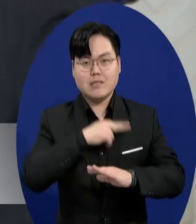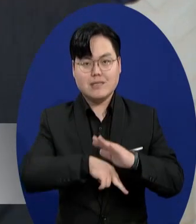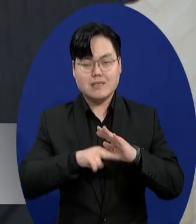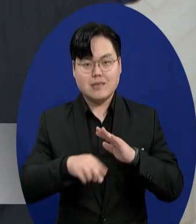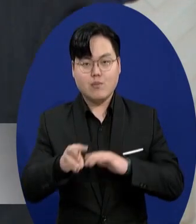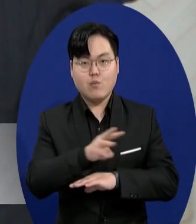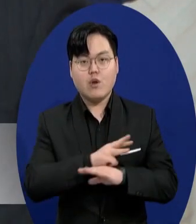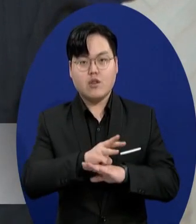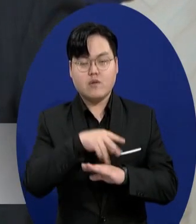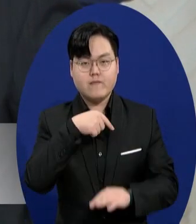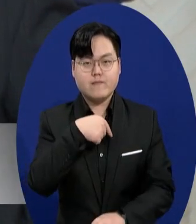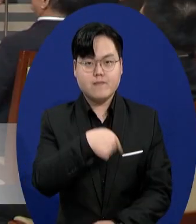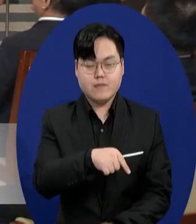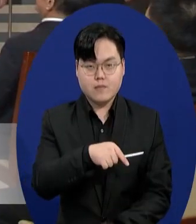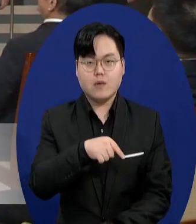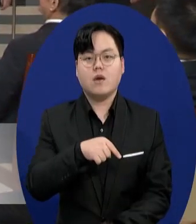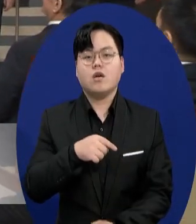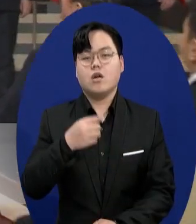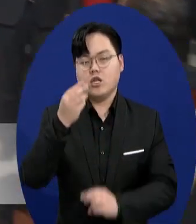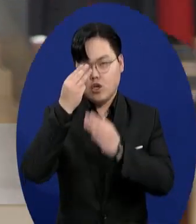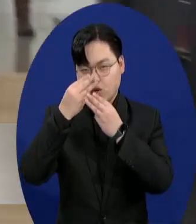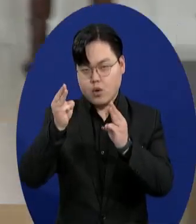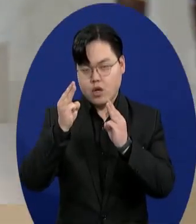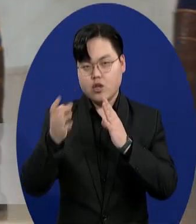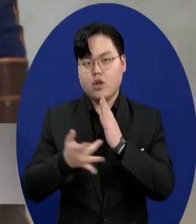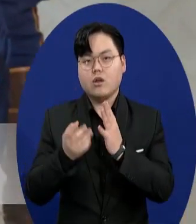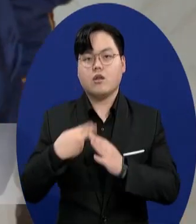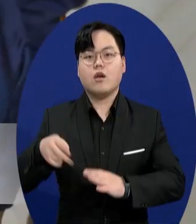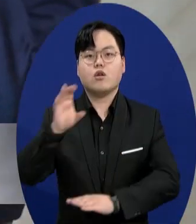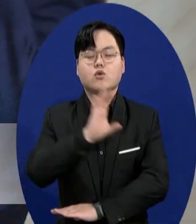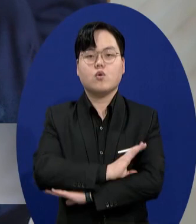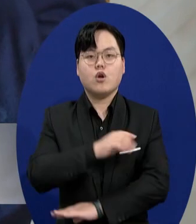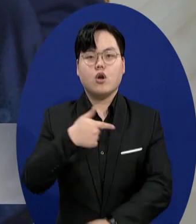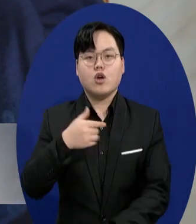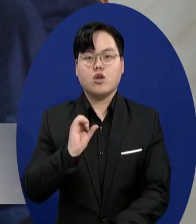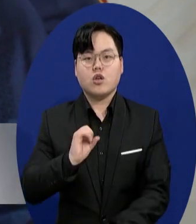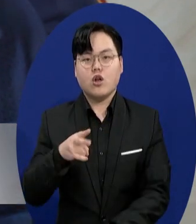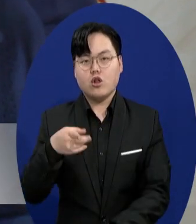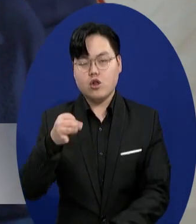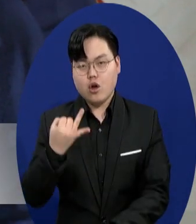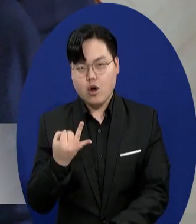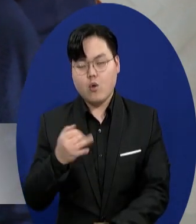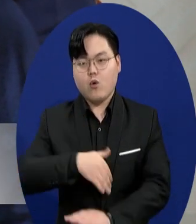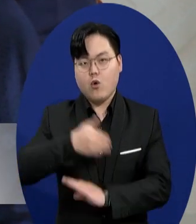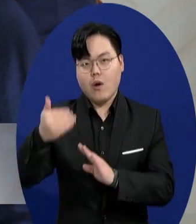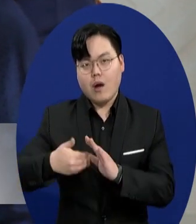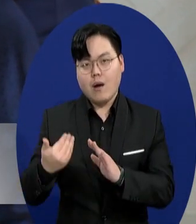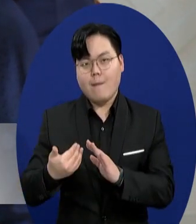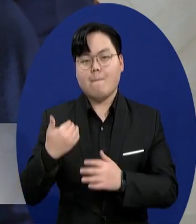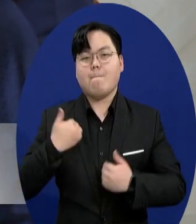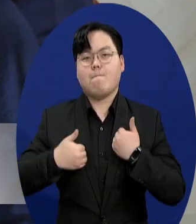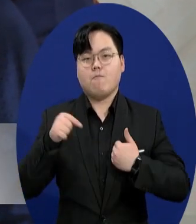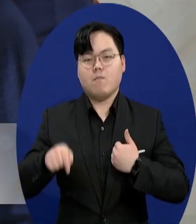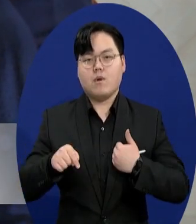эрхлэгч Дэмбрэл Дүнжирийн Аргачаа Сүрэн, шинжлэх ухаан технологийн сургуулийн геолог Уулуурхайн сургуулийн Ахмад багш Жамбин Цэвэнжом